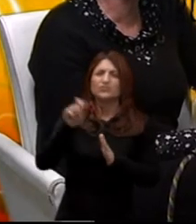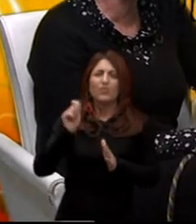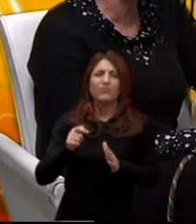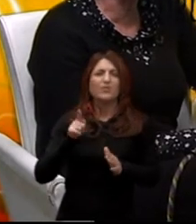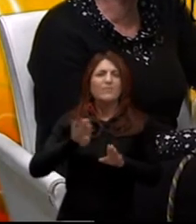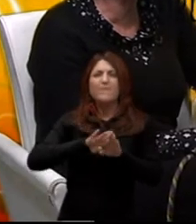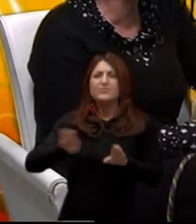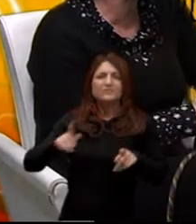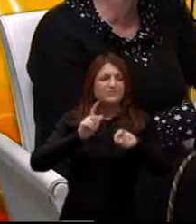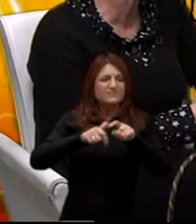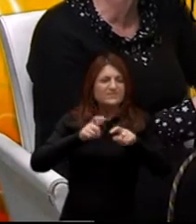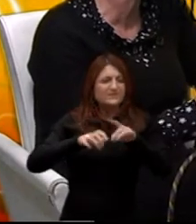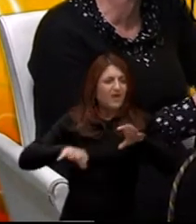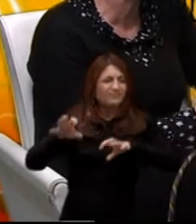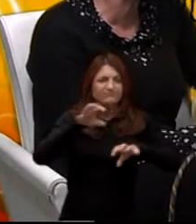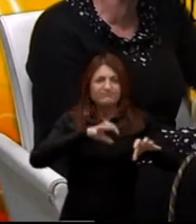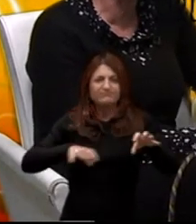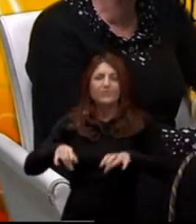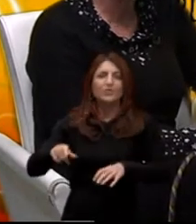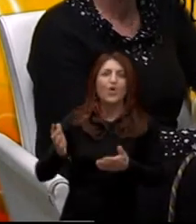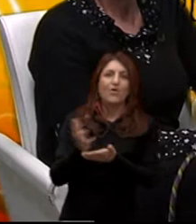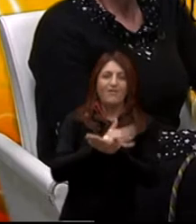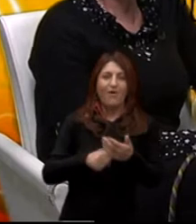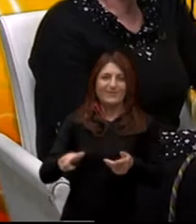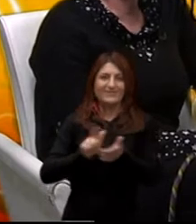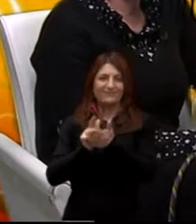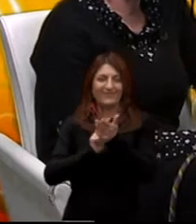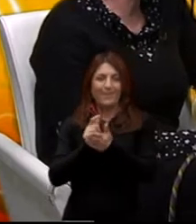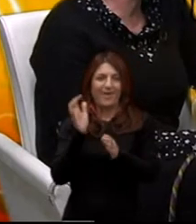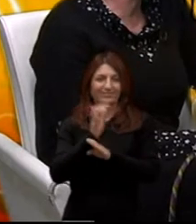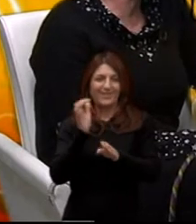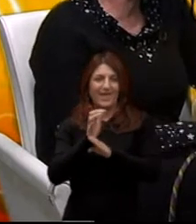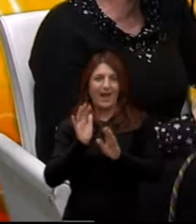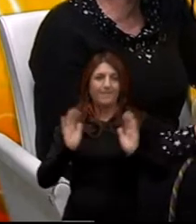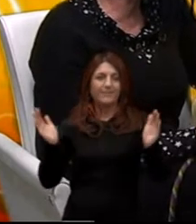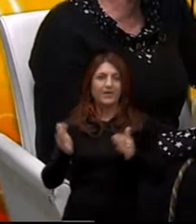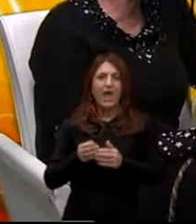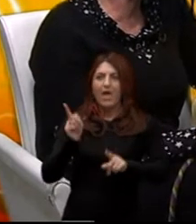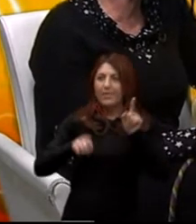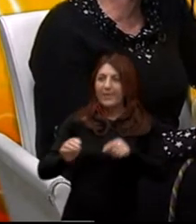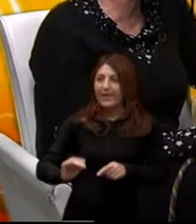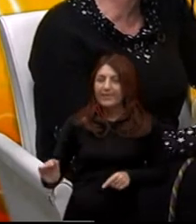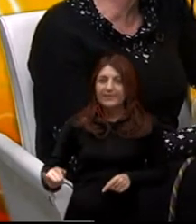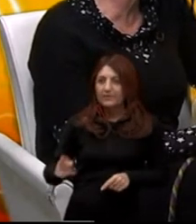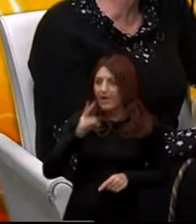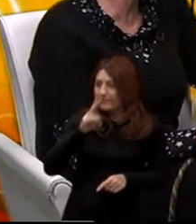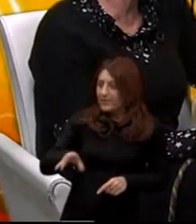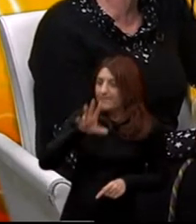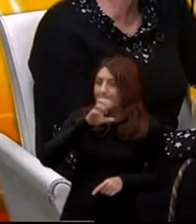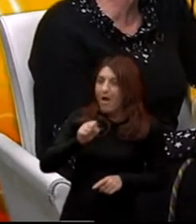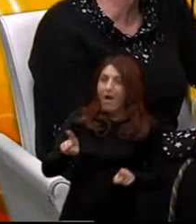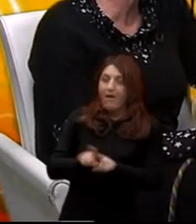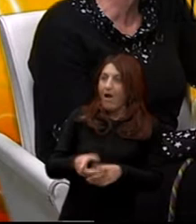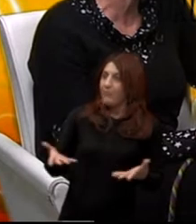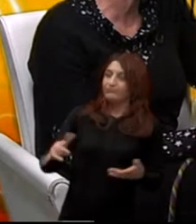sa posebnim spravama koje se onda koriste u toj terapiji. I dakle, kod nekog djeteta će to pobuditi interes, kod nekoga